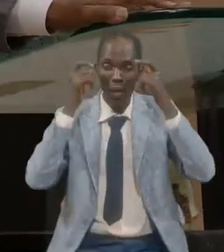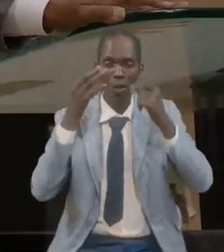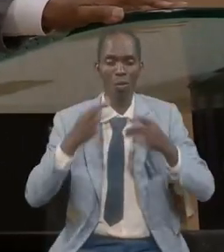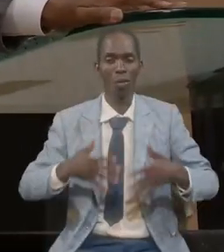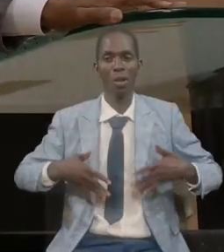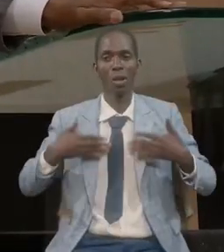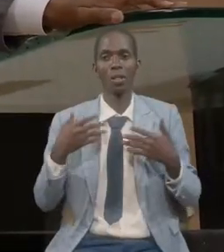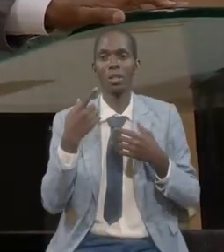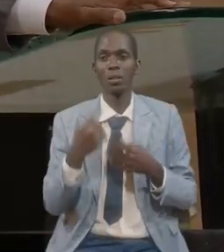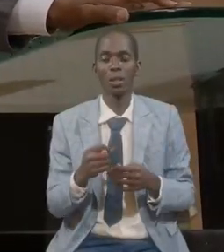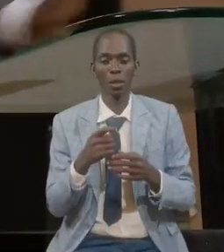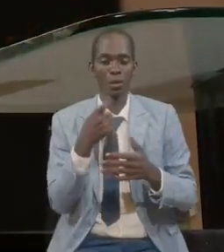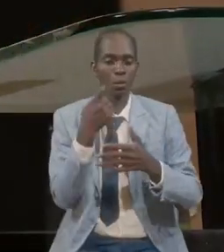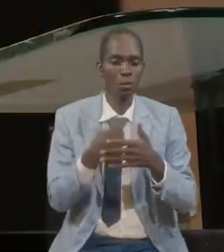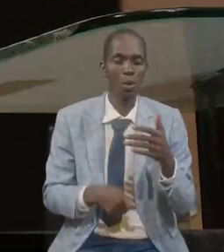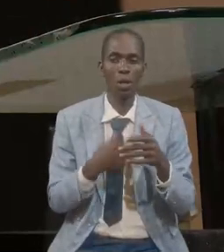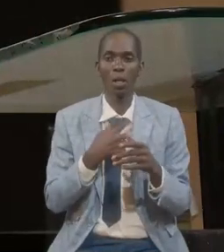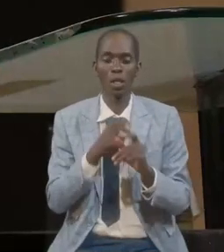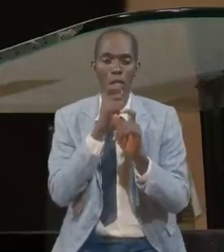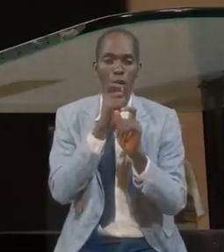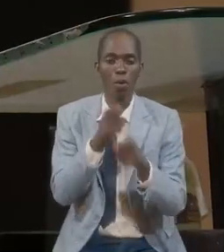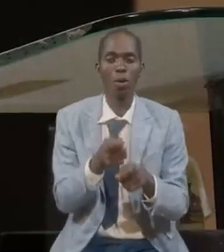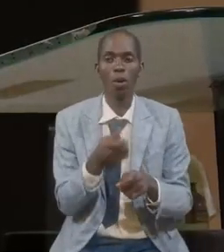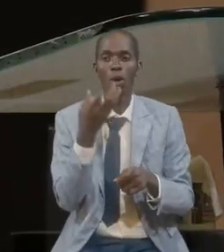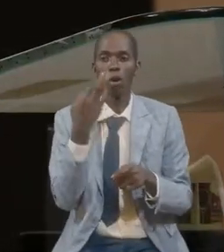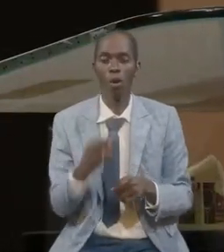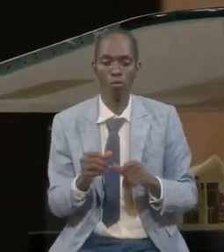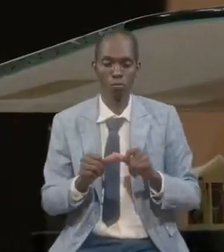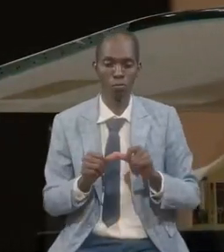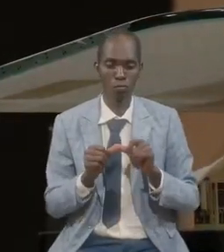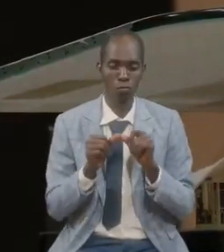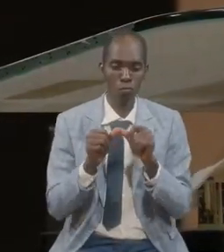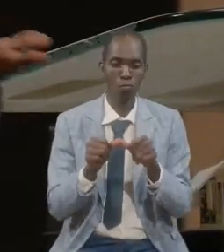vie, le prix et la récompense